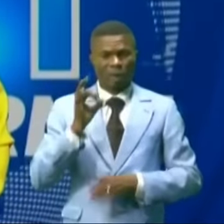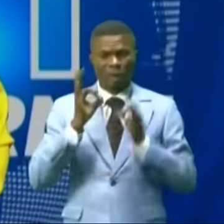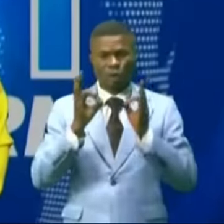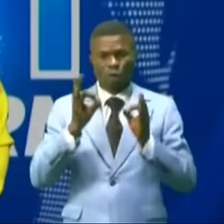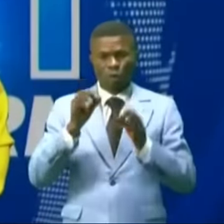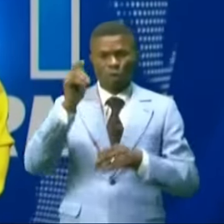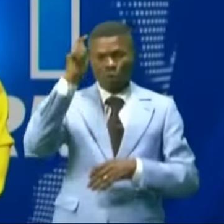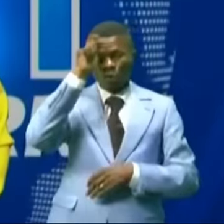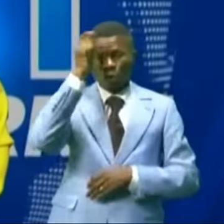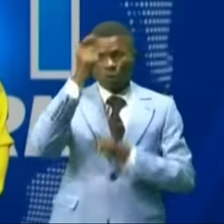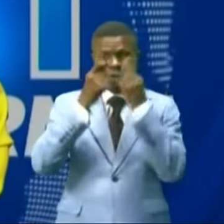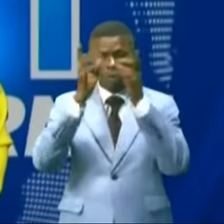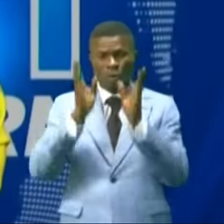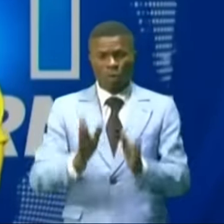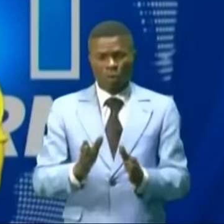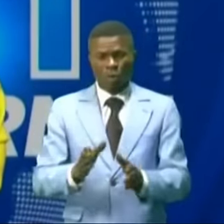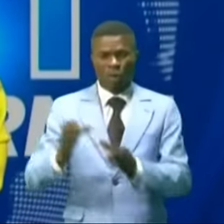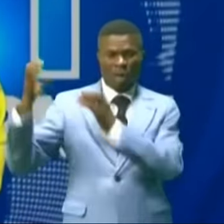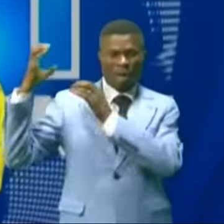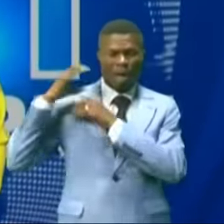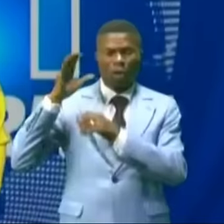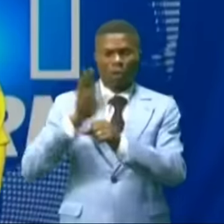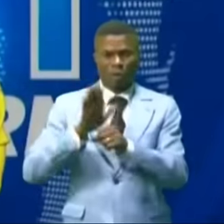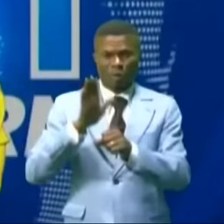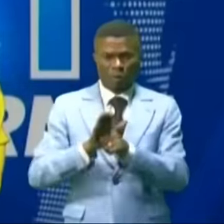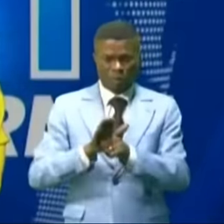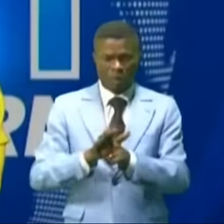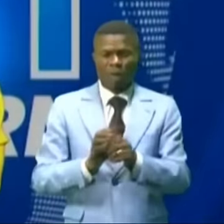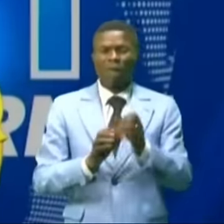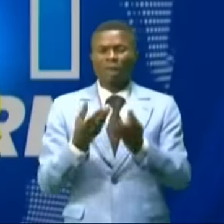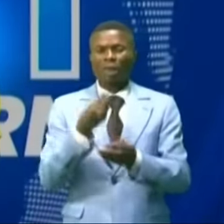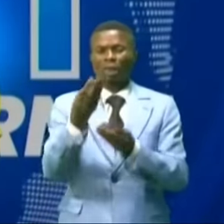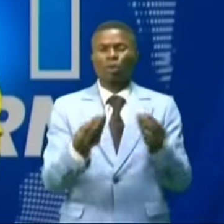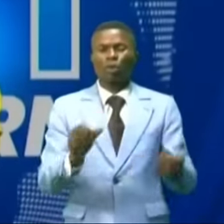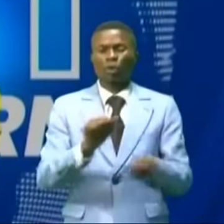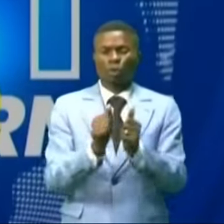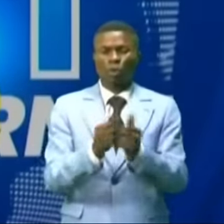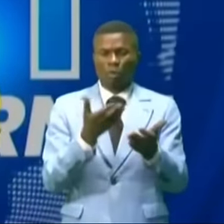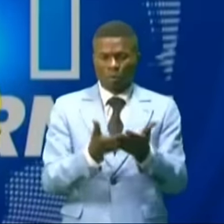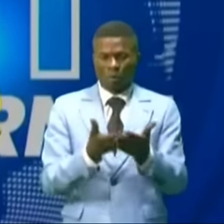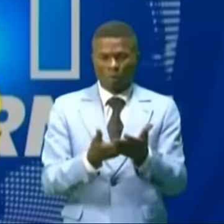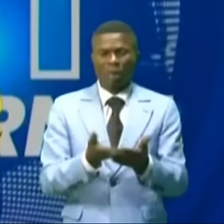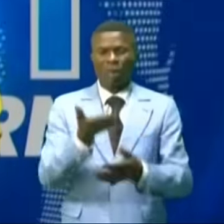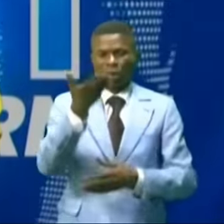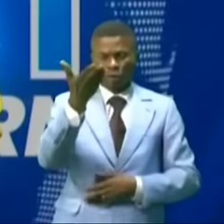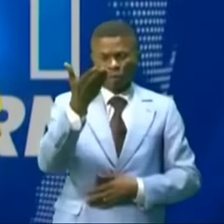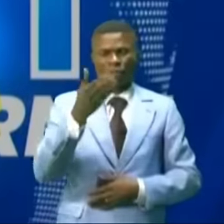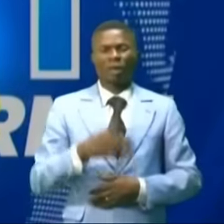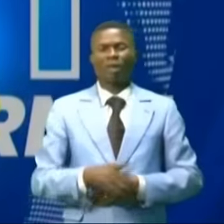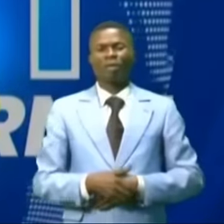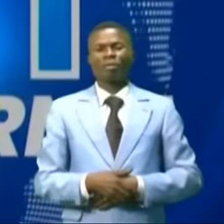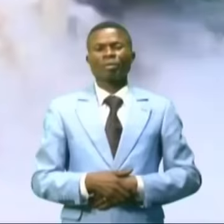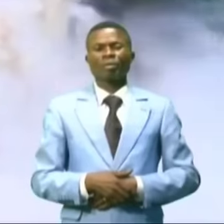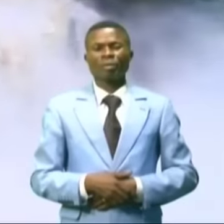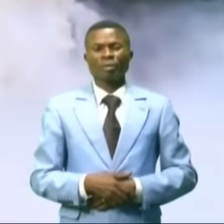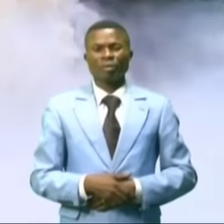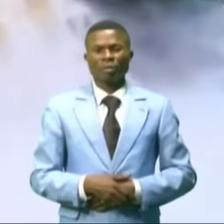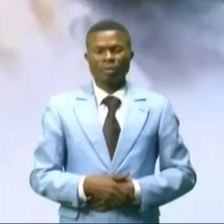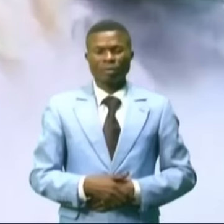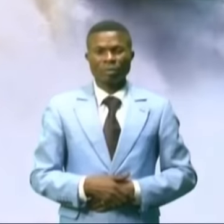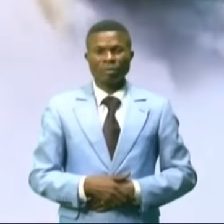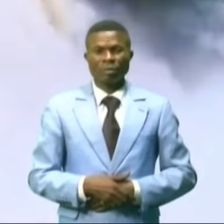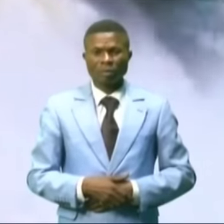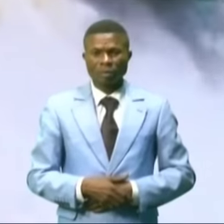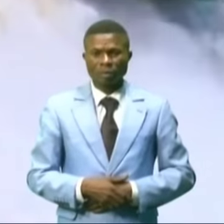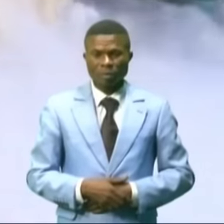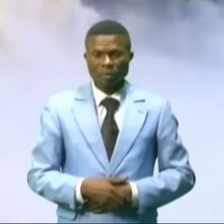tourisme, a la lourde mission de relever ce défi. Cédric Kenina nous en parle dans son commentaire. Sur